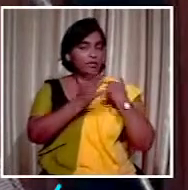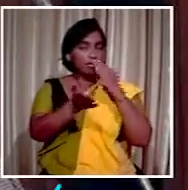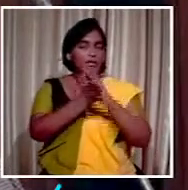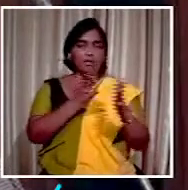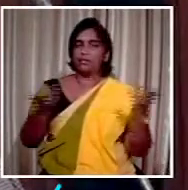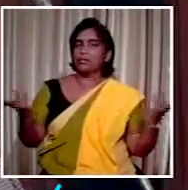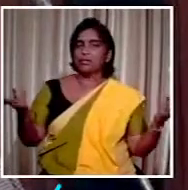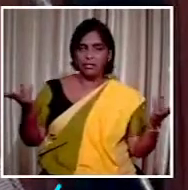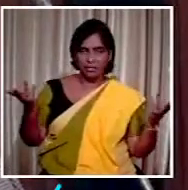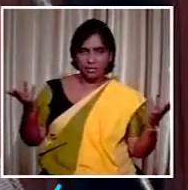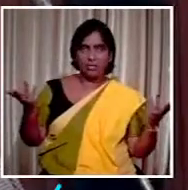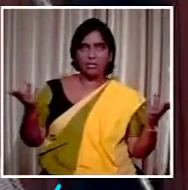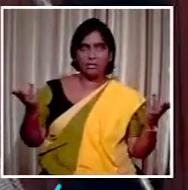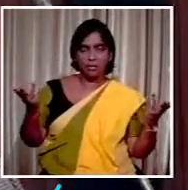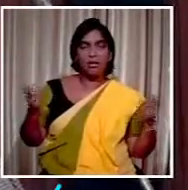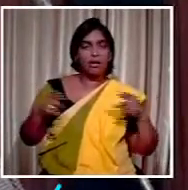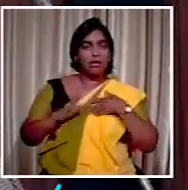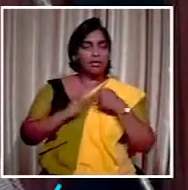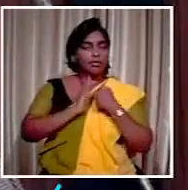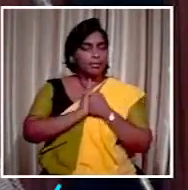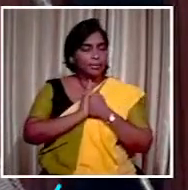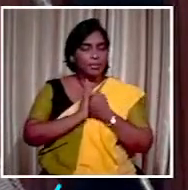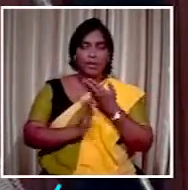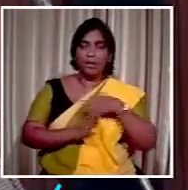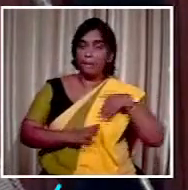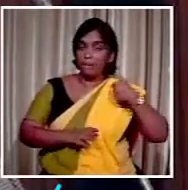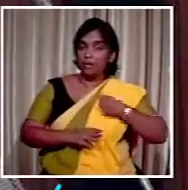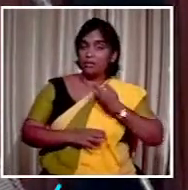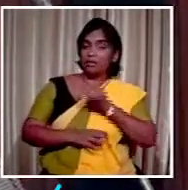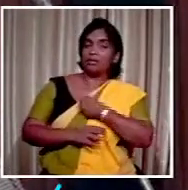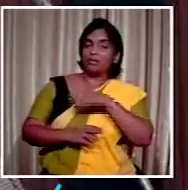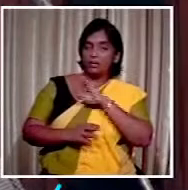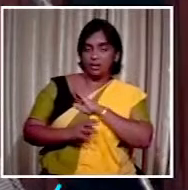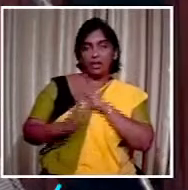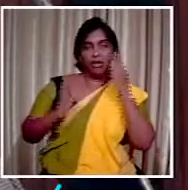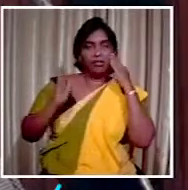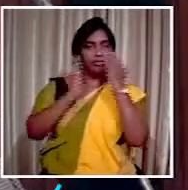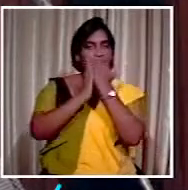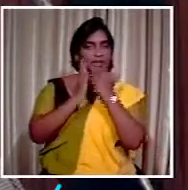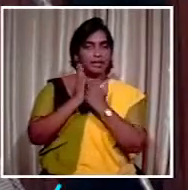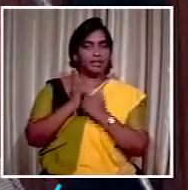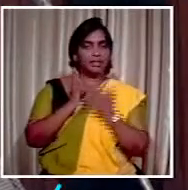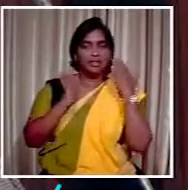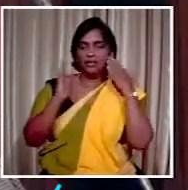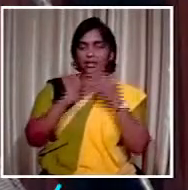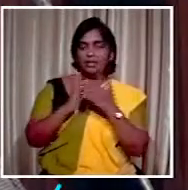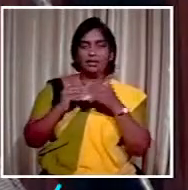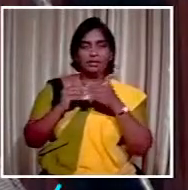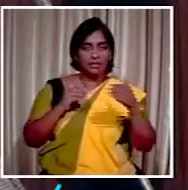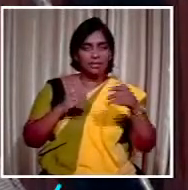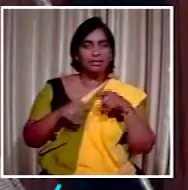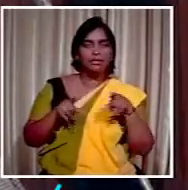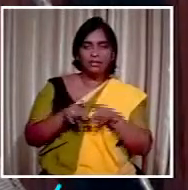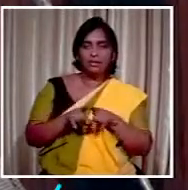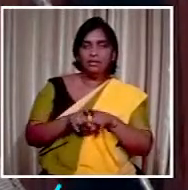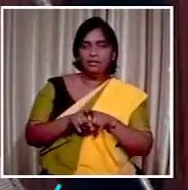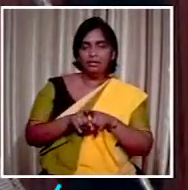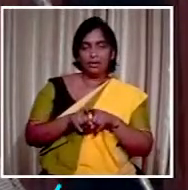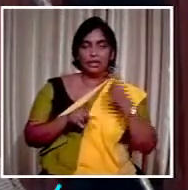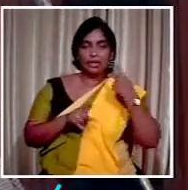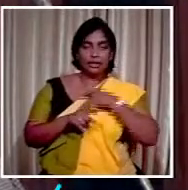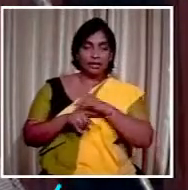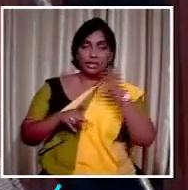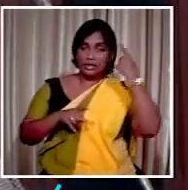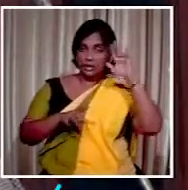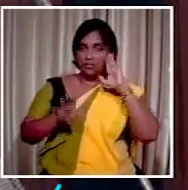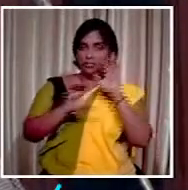නැහැ. අති ගෞරවනීය මහානායක ස්වාමීන් වහන්සේලා දිගින් දිගටම නිවේදන නිකුත් කරනවා. ඊයේත් නිකුත්